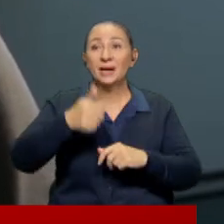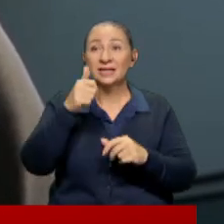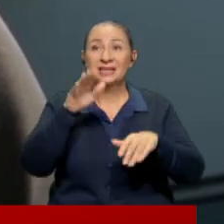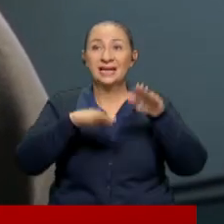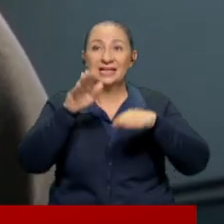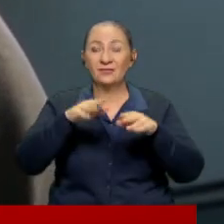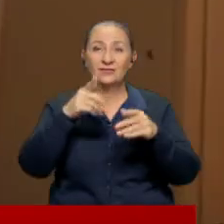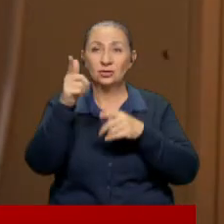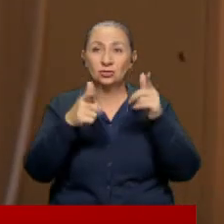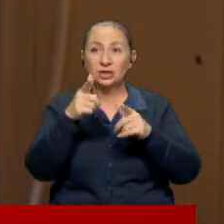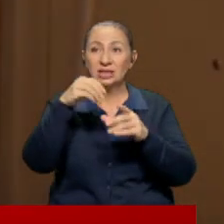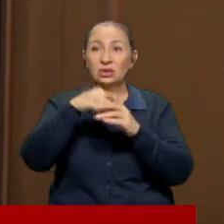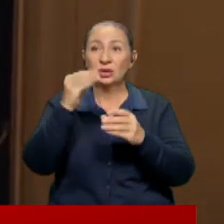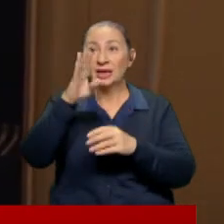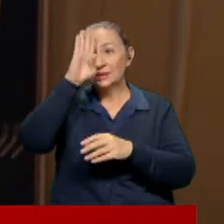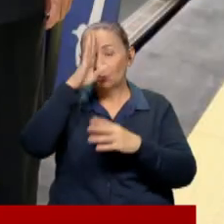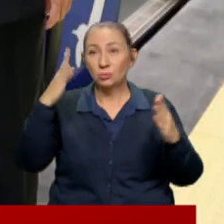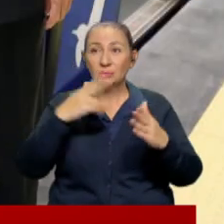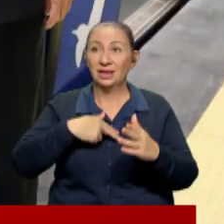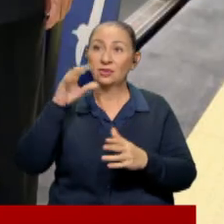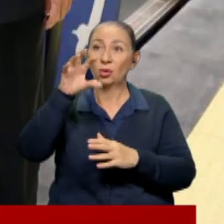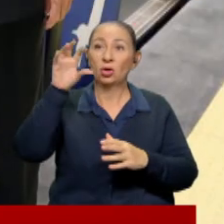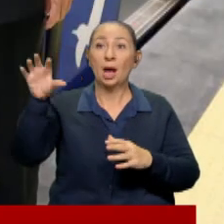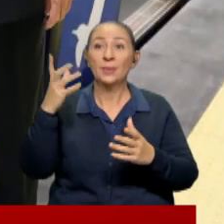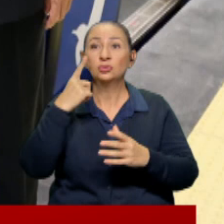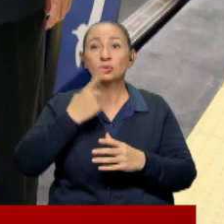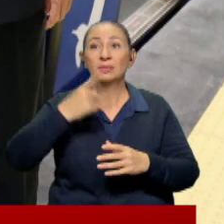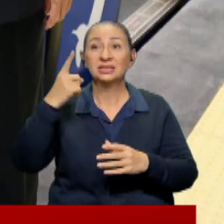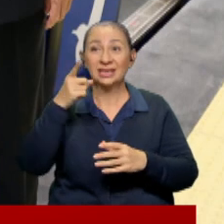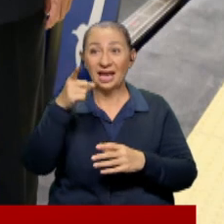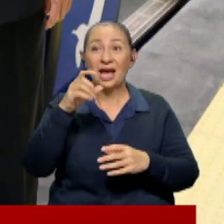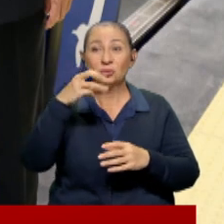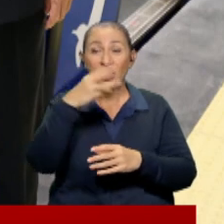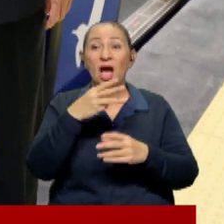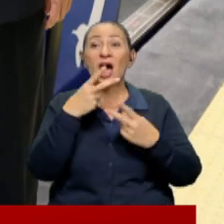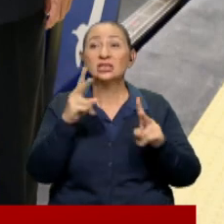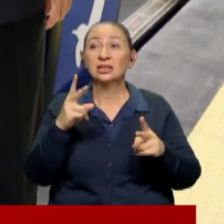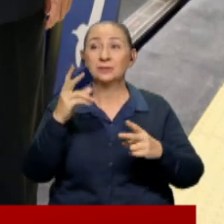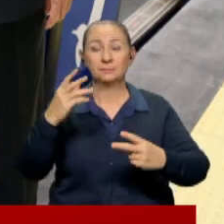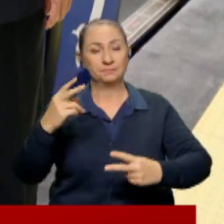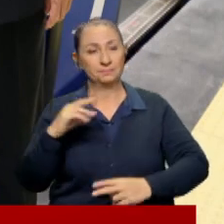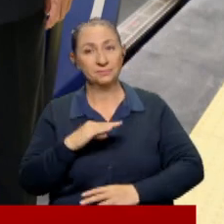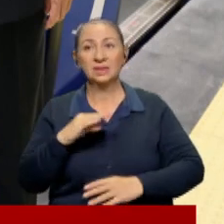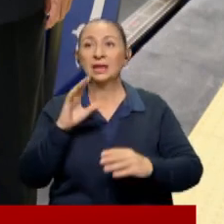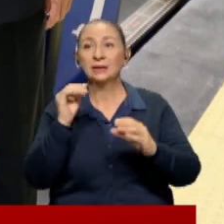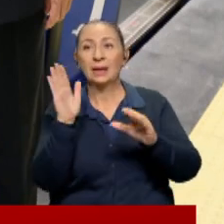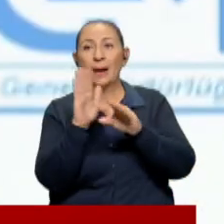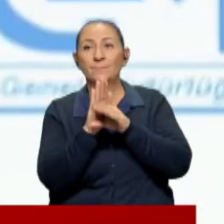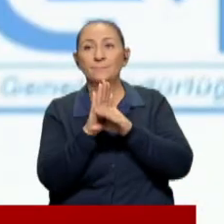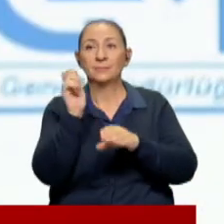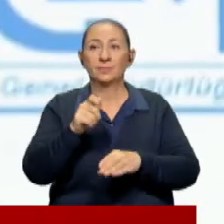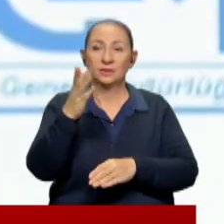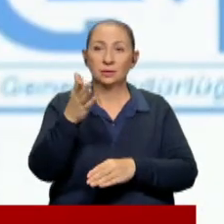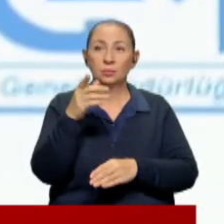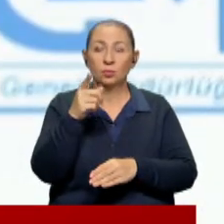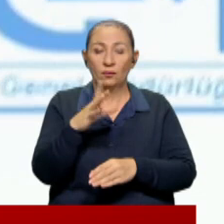tanıtım videosunda da yer aldığı İBB logolu vagonlar, ama Cumhurbaşkanı Erdoğan açılışta poz verirken sansürlendi logo.